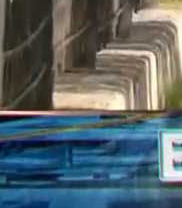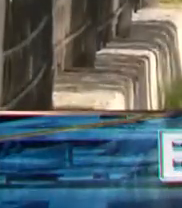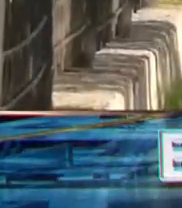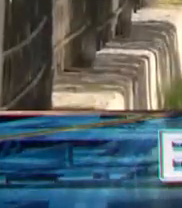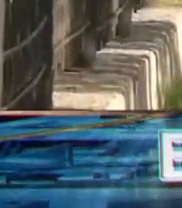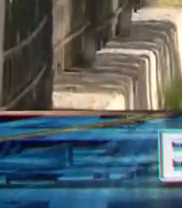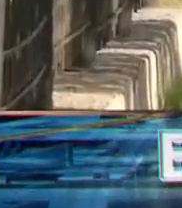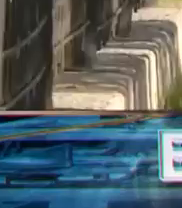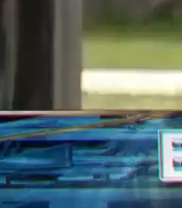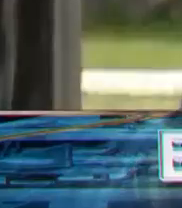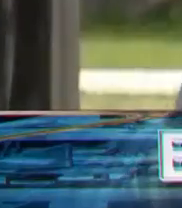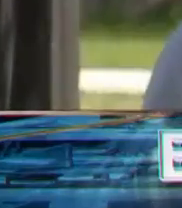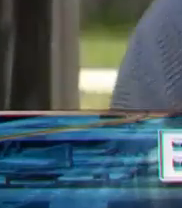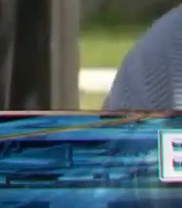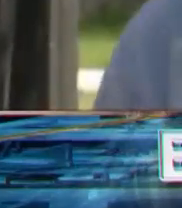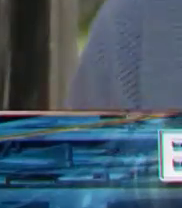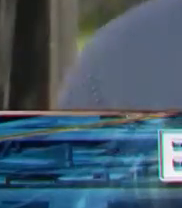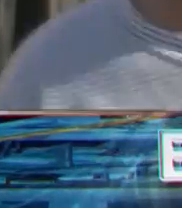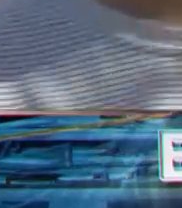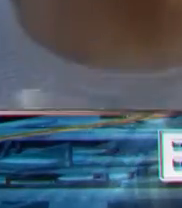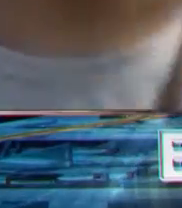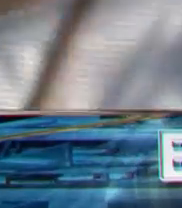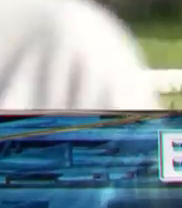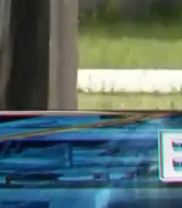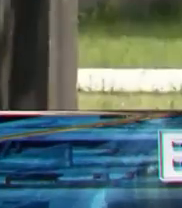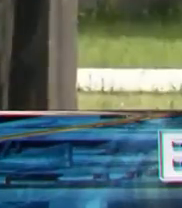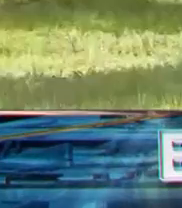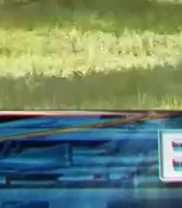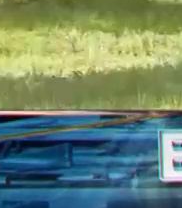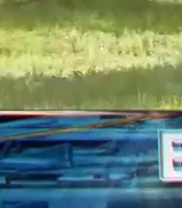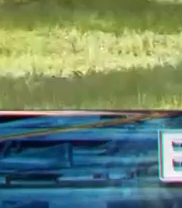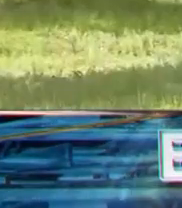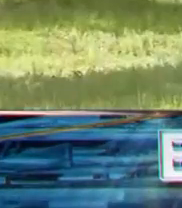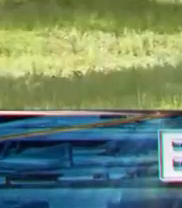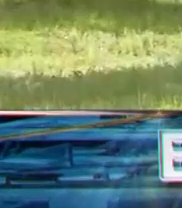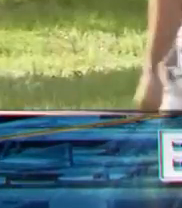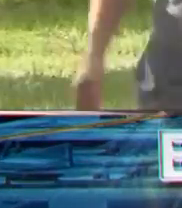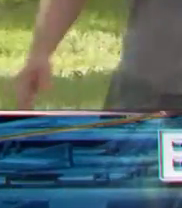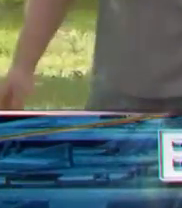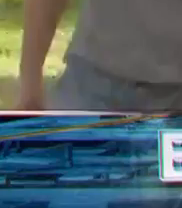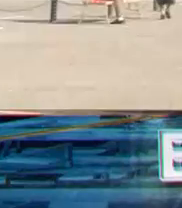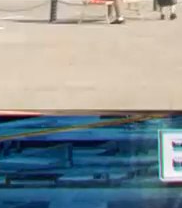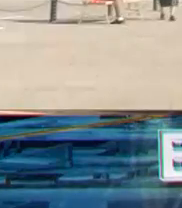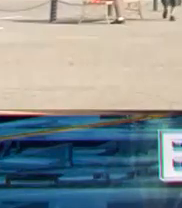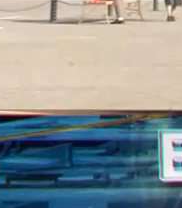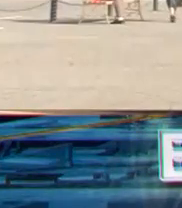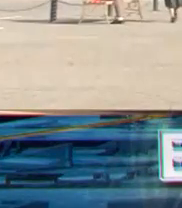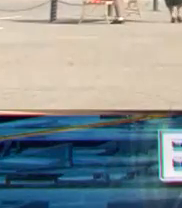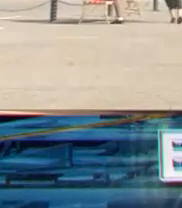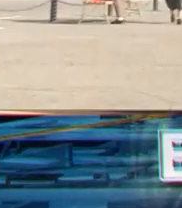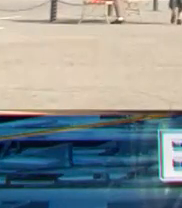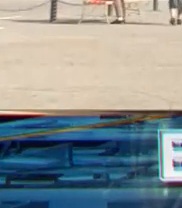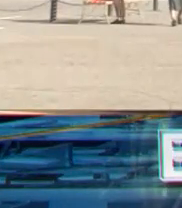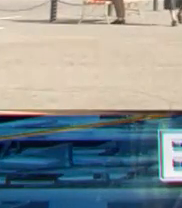Талап сақталмаса, қатаң карантин режиміне қайта ораламыз, дейді еліміздің бас санитар дәрігері. Соңғы аптада Қазақстанда коронавирус